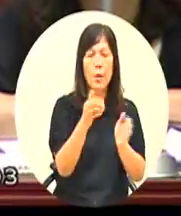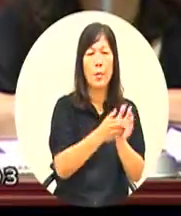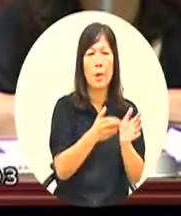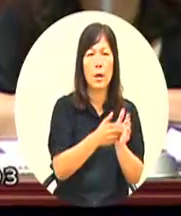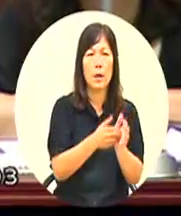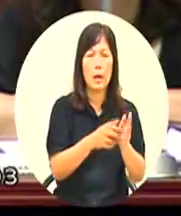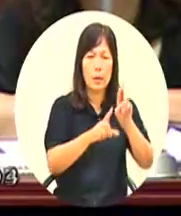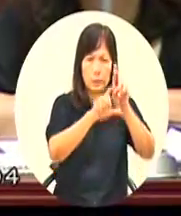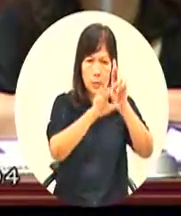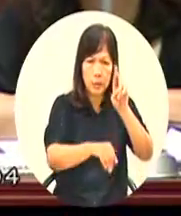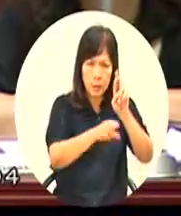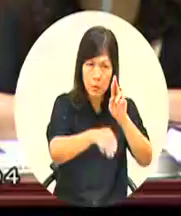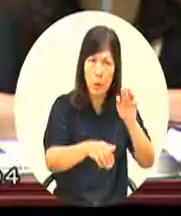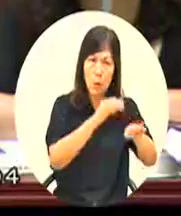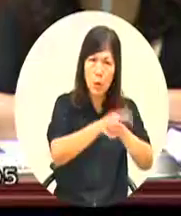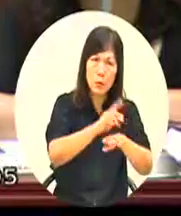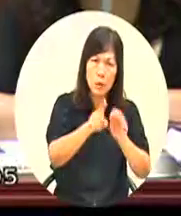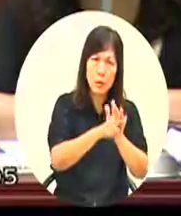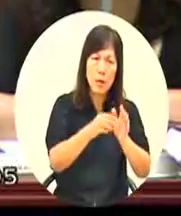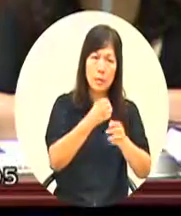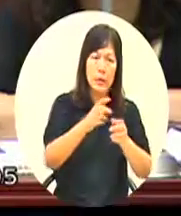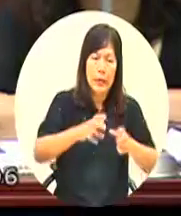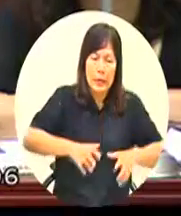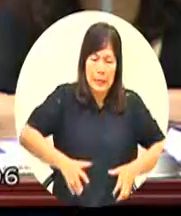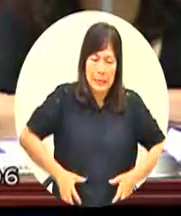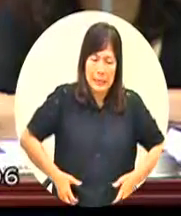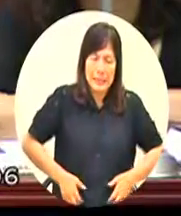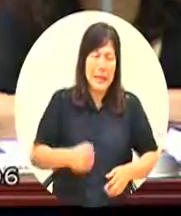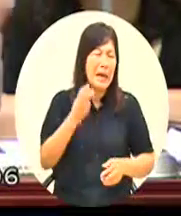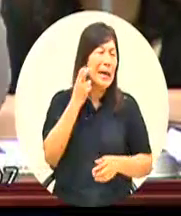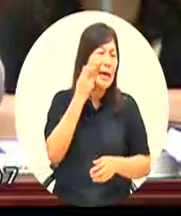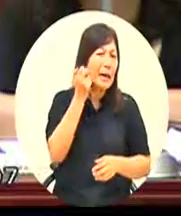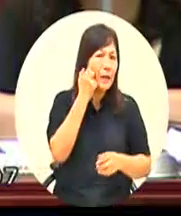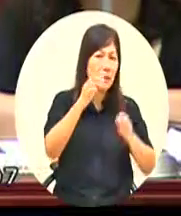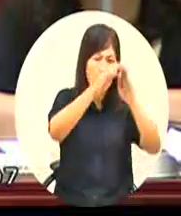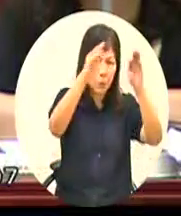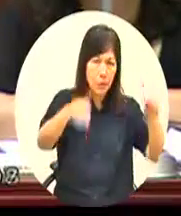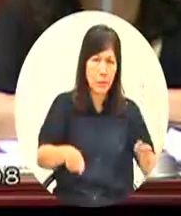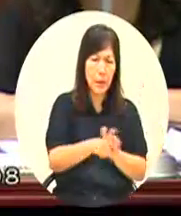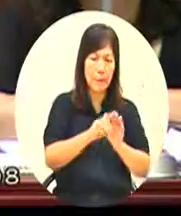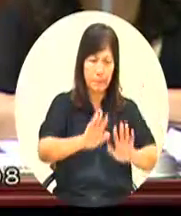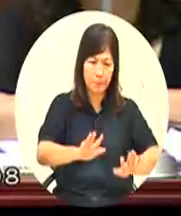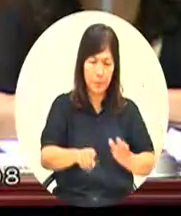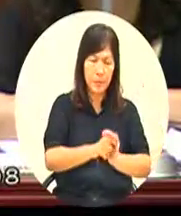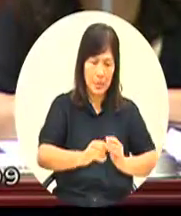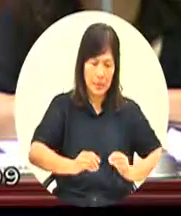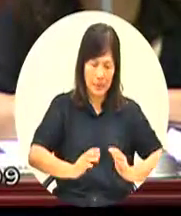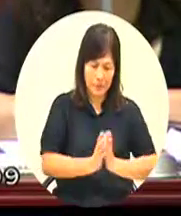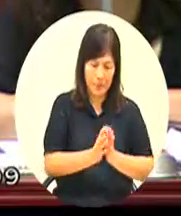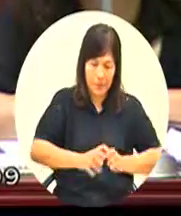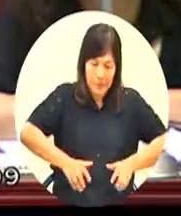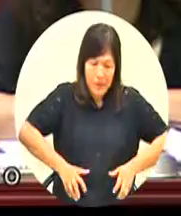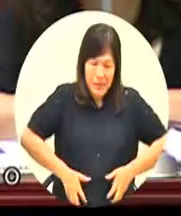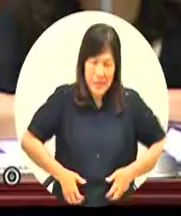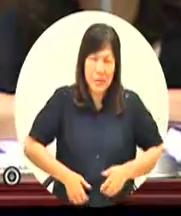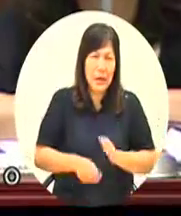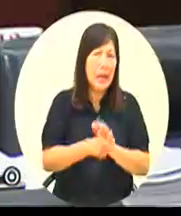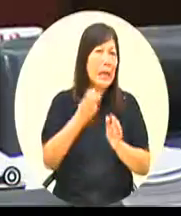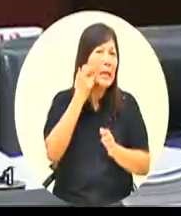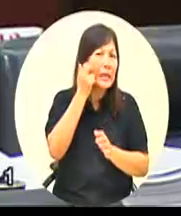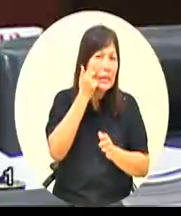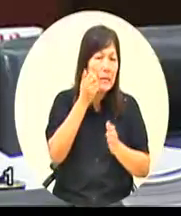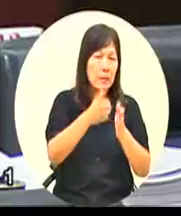底完成是怎么样完成？ 紧急支撑， 紧急支撑而已。 对，现场要先做一个紧急支撑， 所以现在还没有支撑